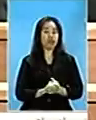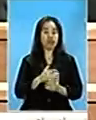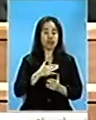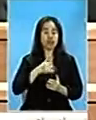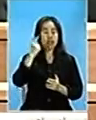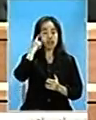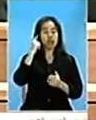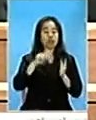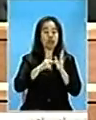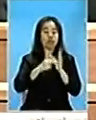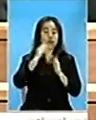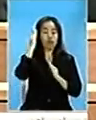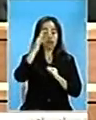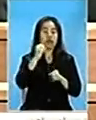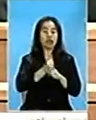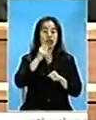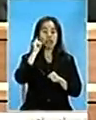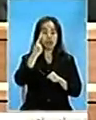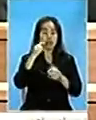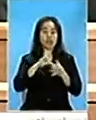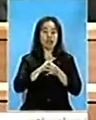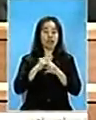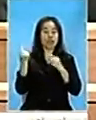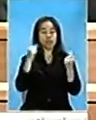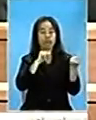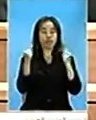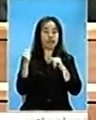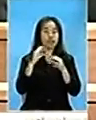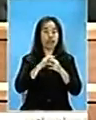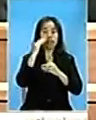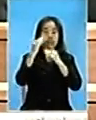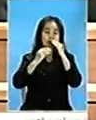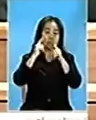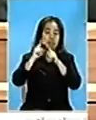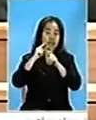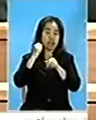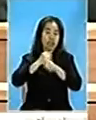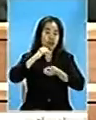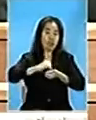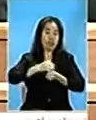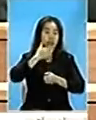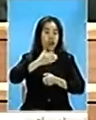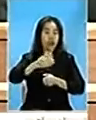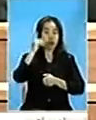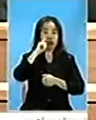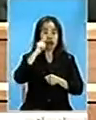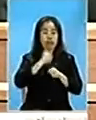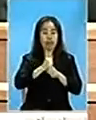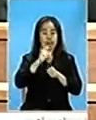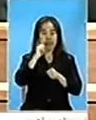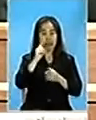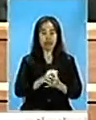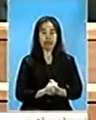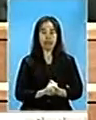จทย์เหล่านี้ก็จะตอบกลับไปว่ากระบวนการในการพัฒนาที่เราจะสร้างความสมานฉันท์ในสังคมเราจะทำให้เกิดขึ้นอย่างไร